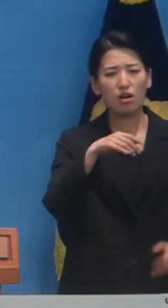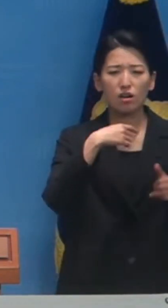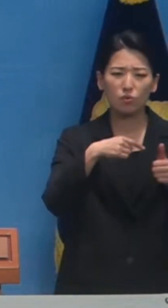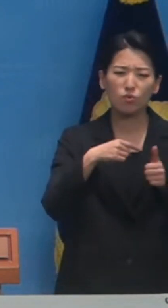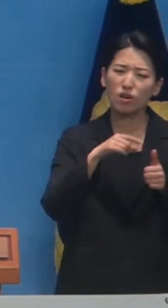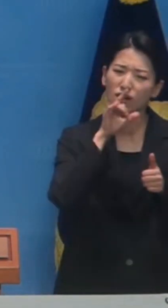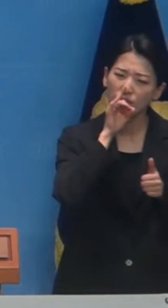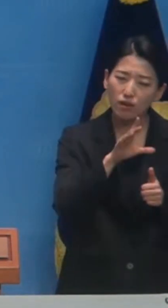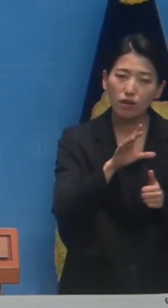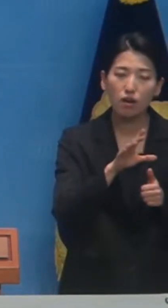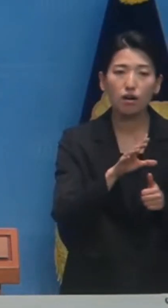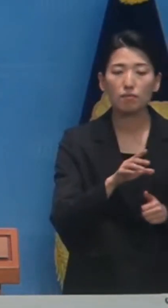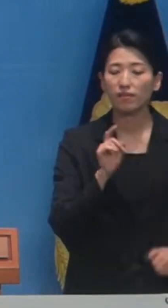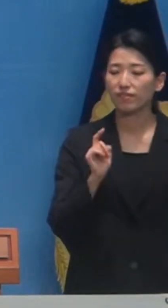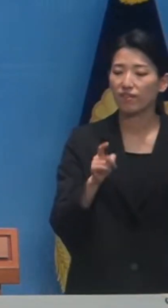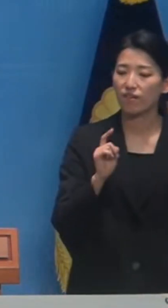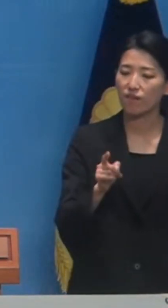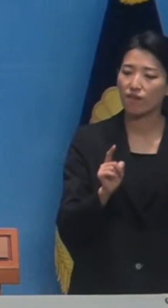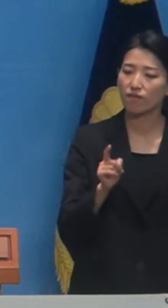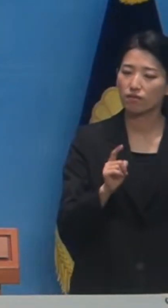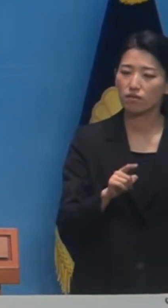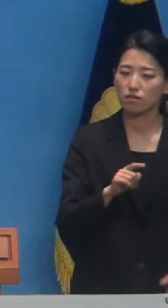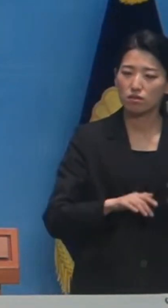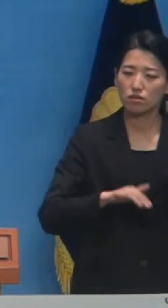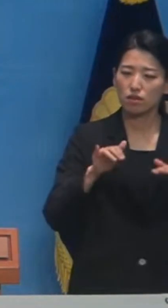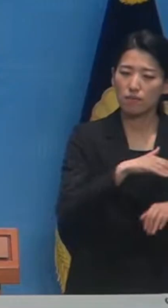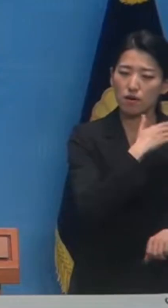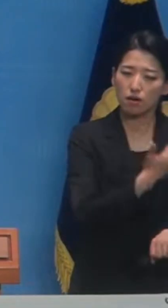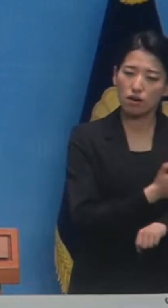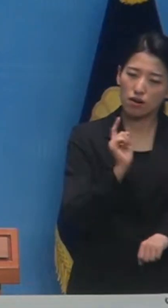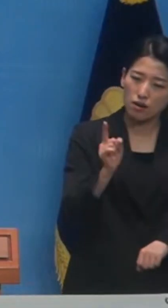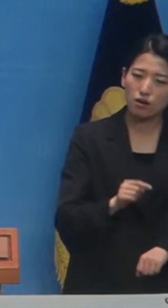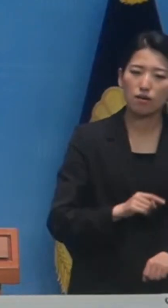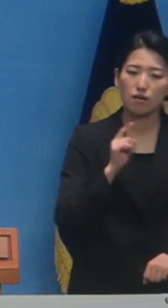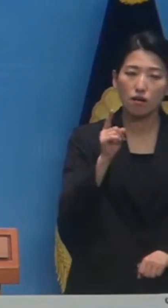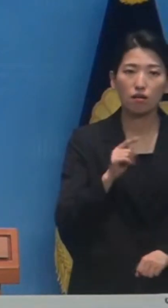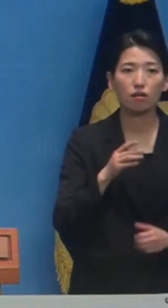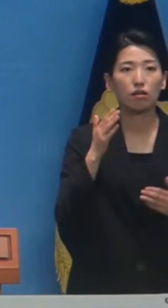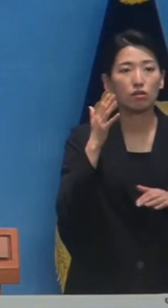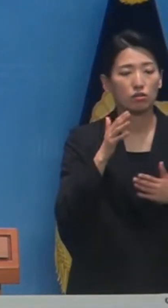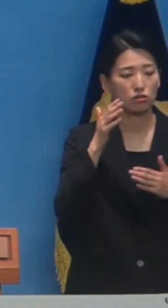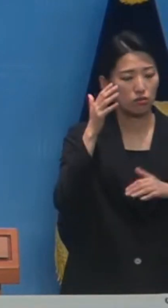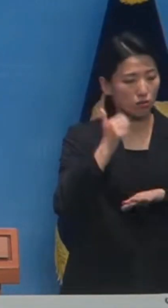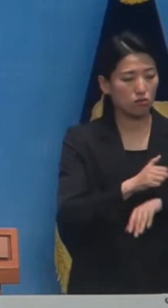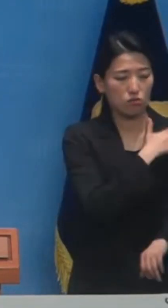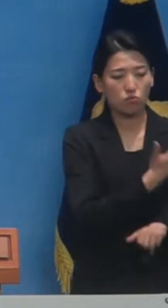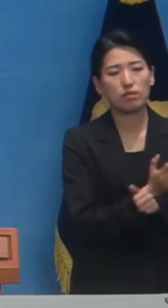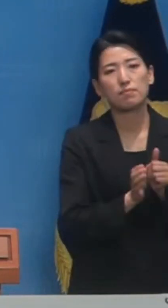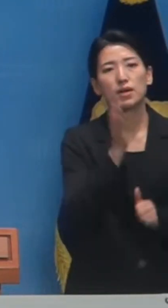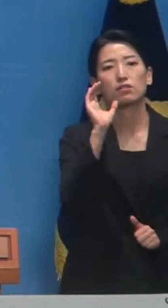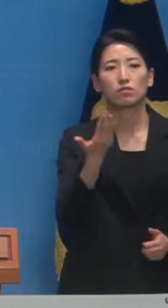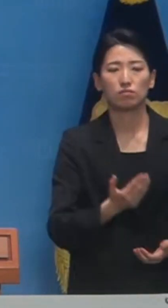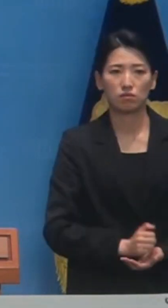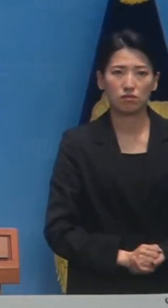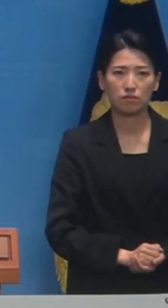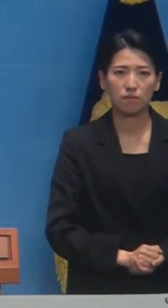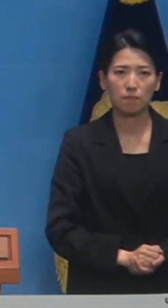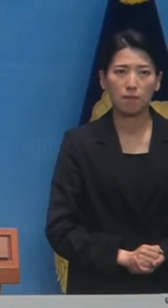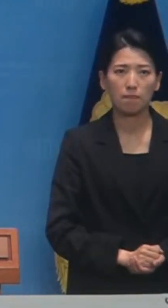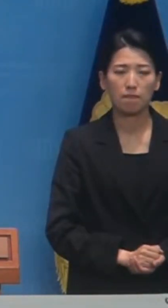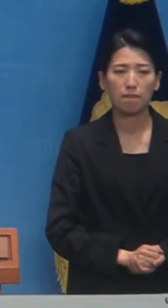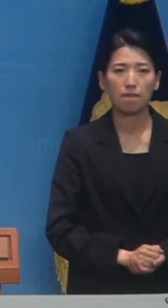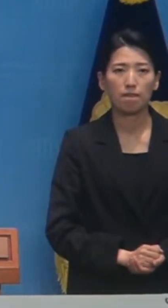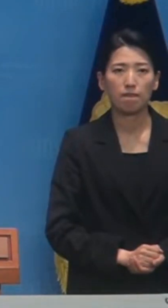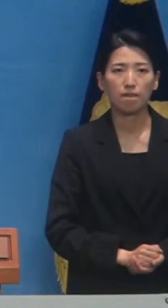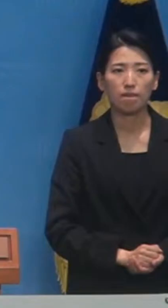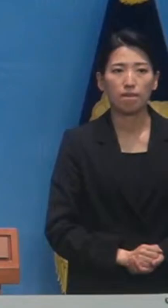혐오자가 되고 더 나아가 양육권을 박탈당할 수도 있습니다. 이 헌장은 단순한 선언이 아닙니다. 국가와